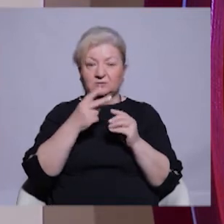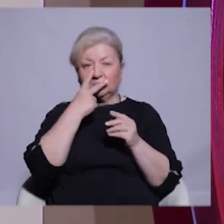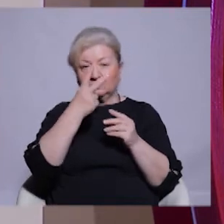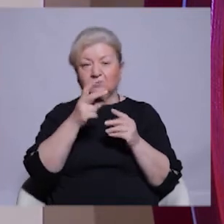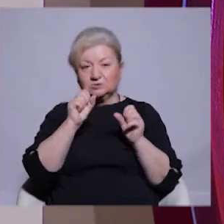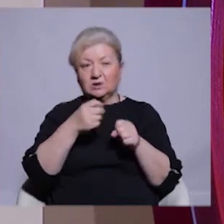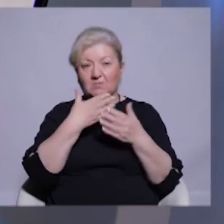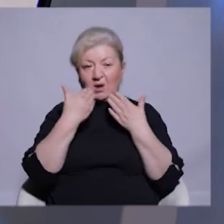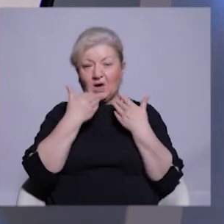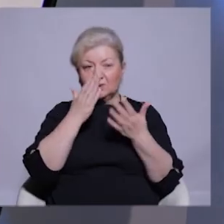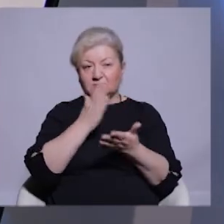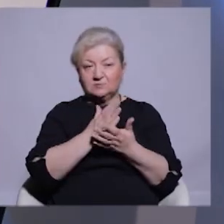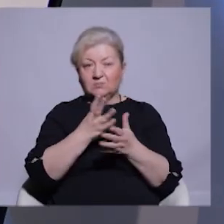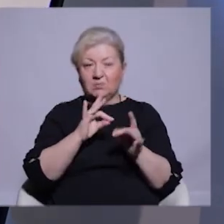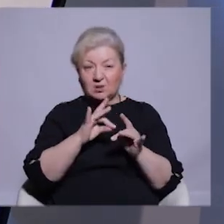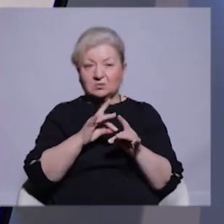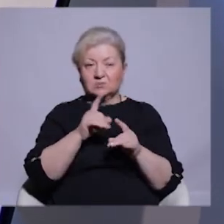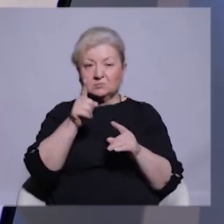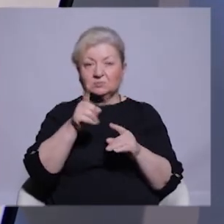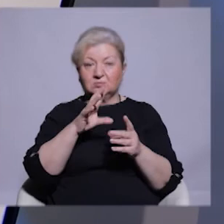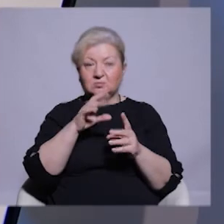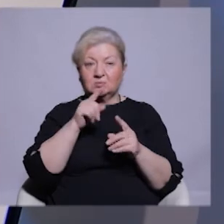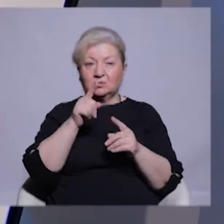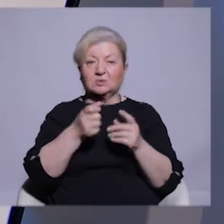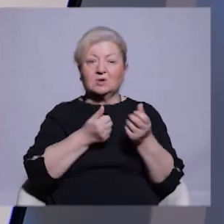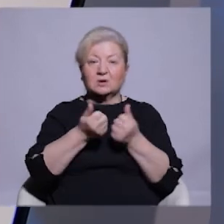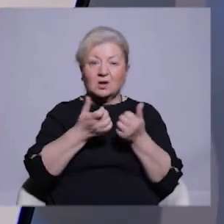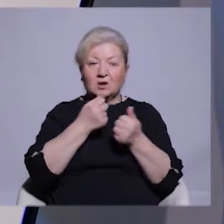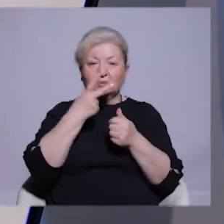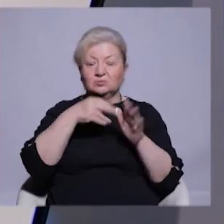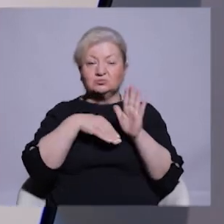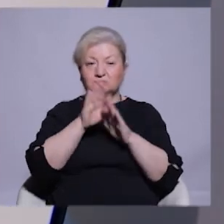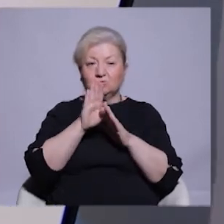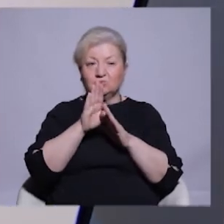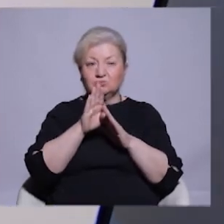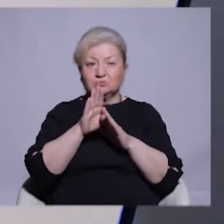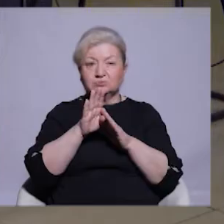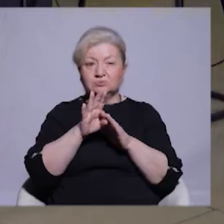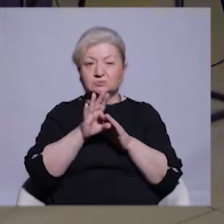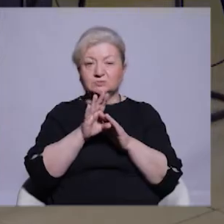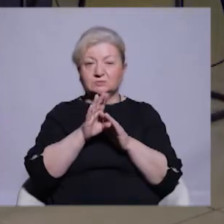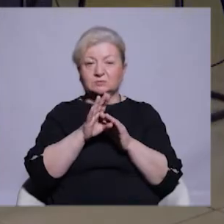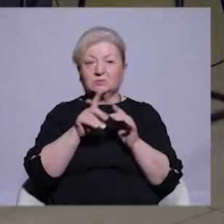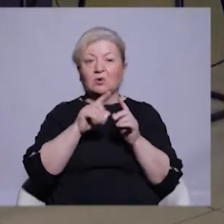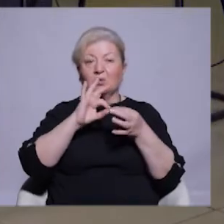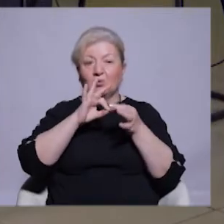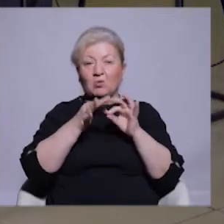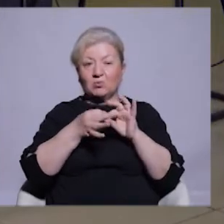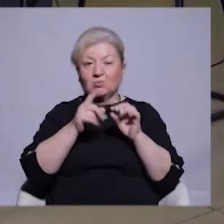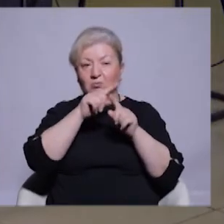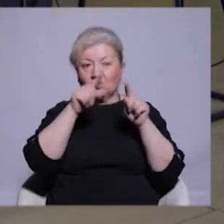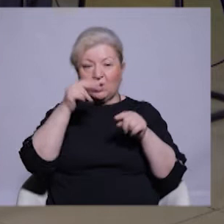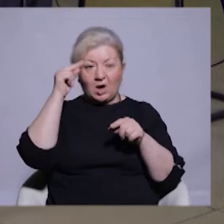იჩანს, მაგრამ რა თქმა უნდა, ამისი განხილვა ჯობს უკვე